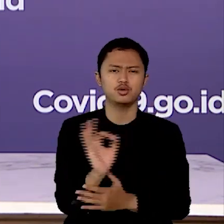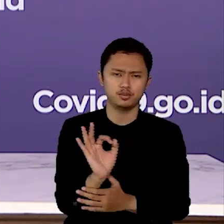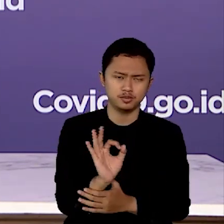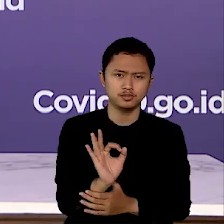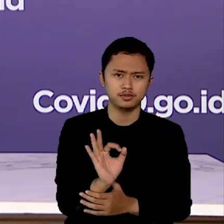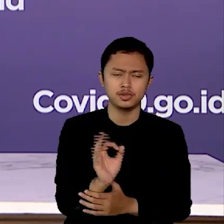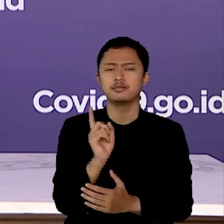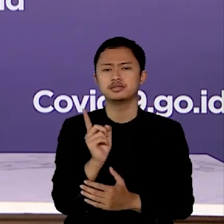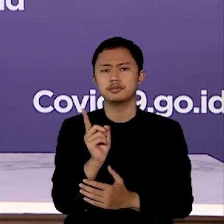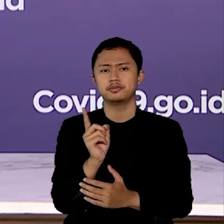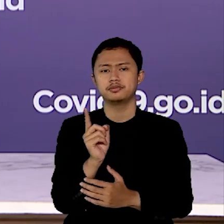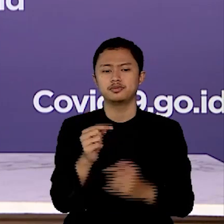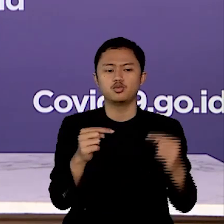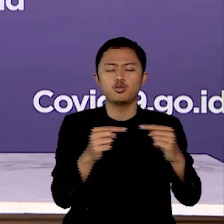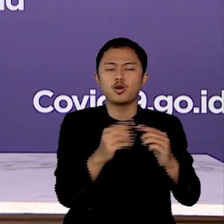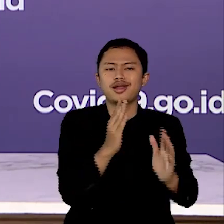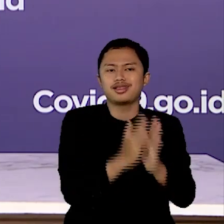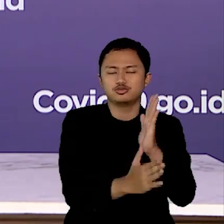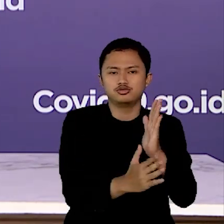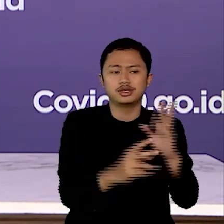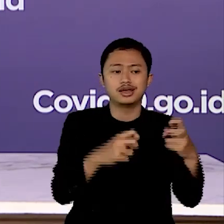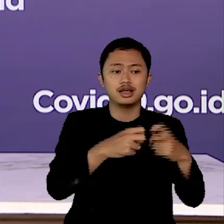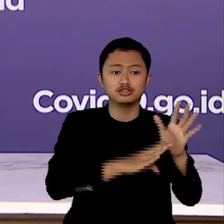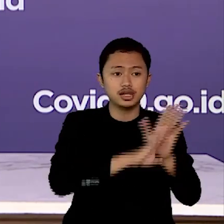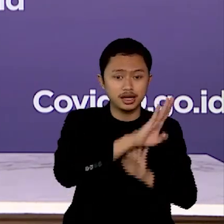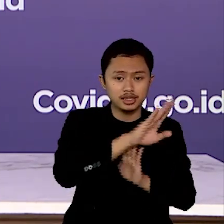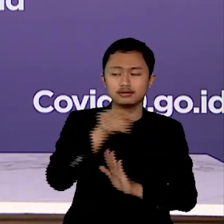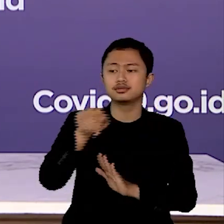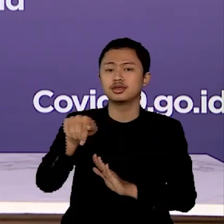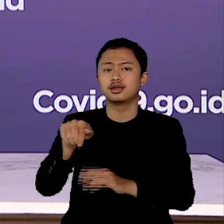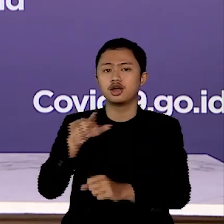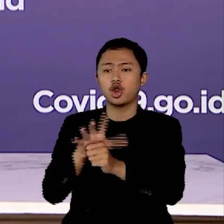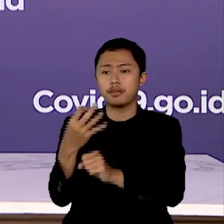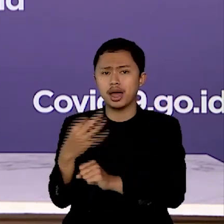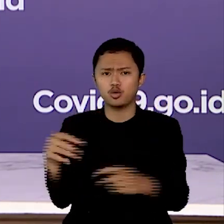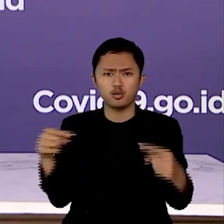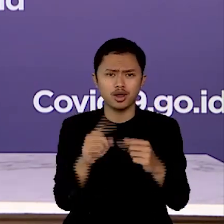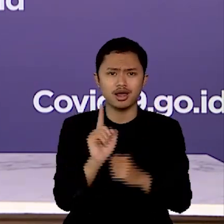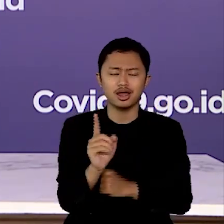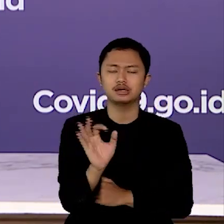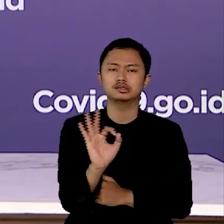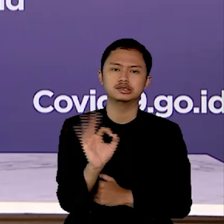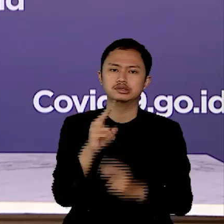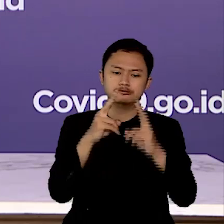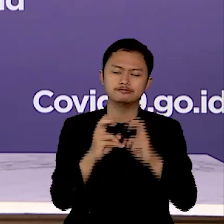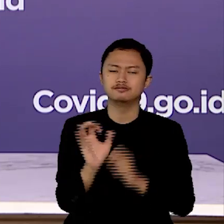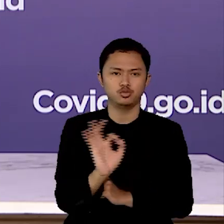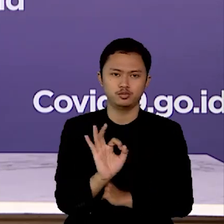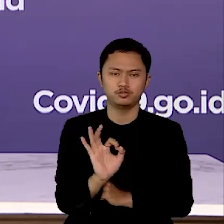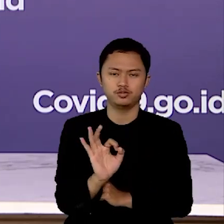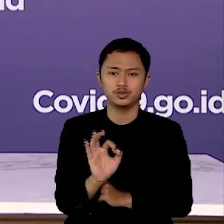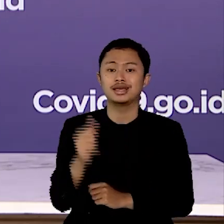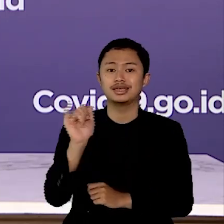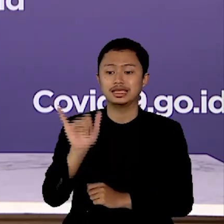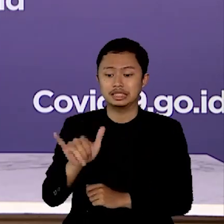bahwa adanya hubungan langsung peningkatan kasusnya diakibatkan oleh varian-varian baru Jadi intinya varian